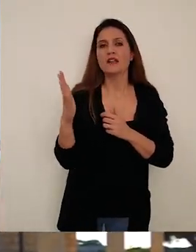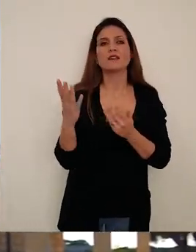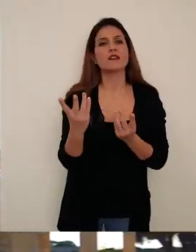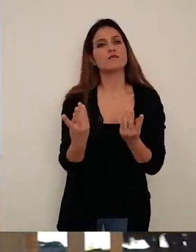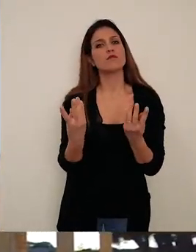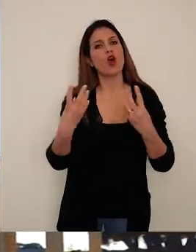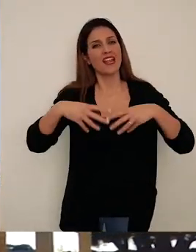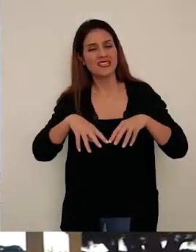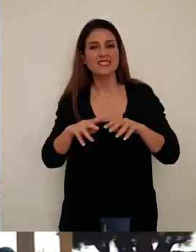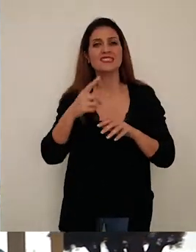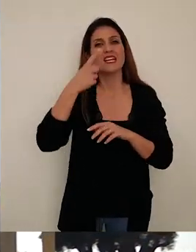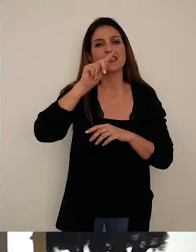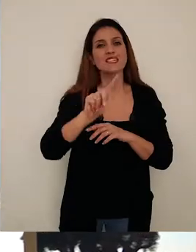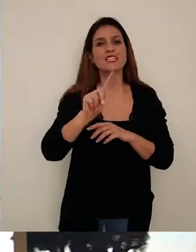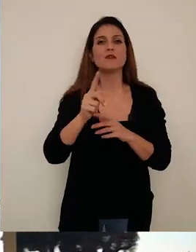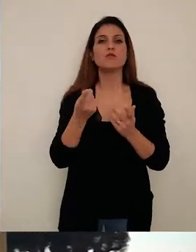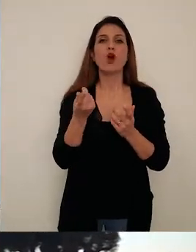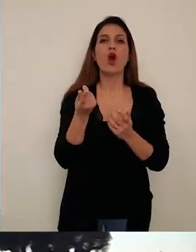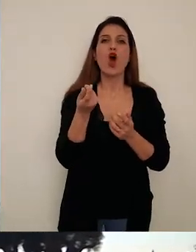e la molitura delle olive.